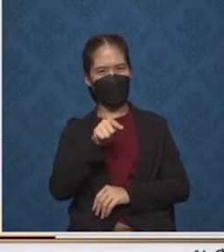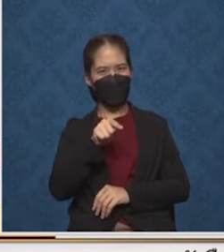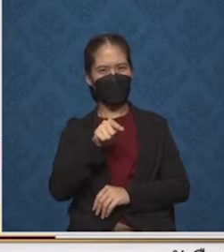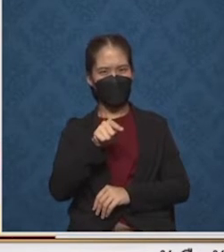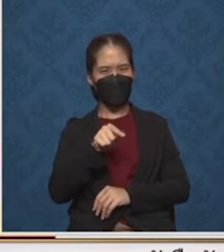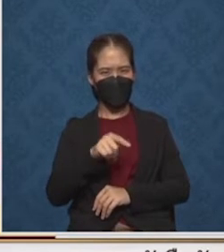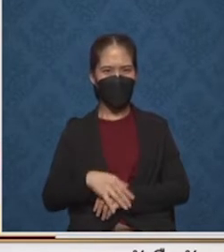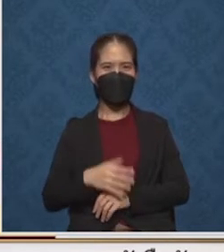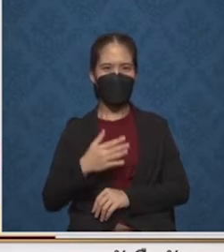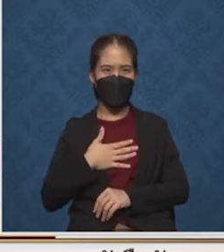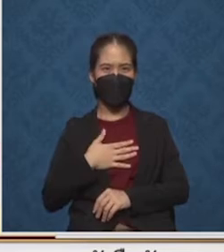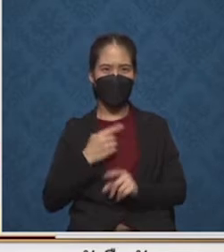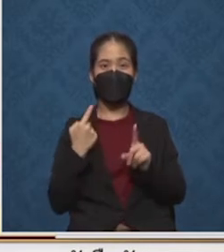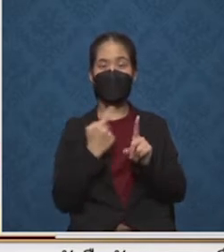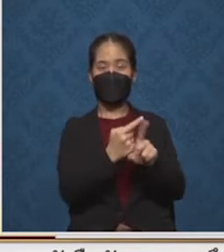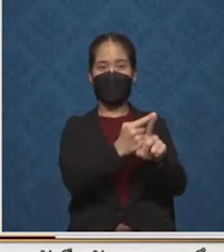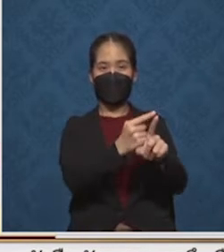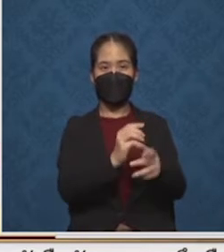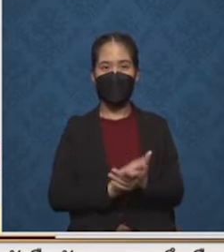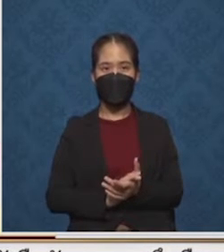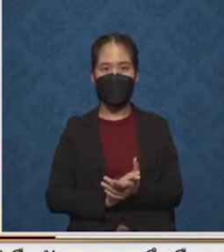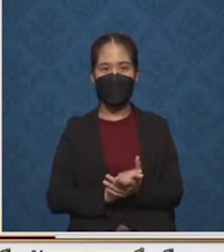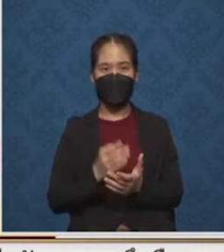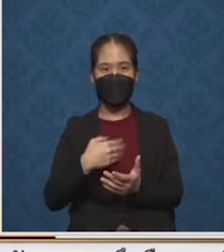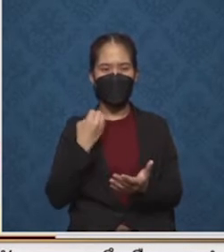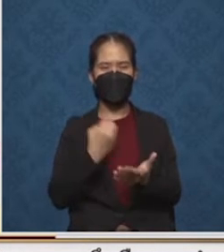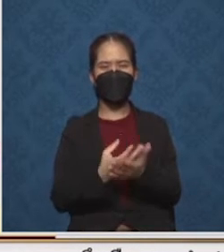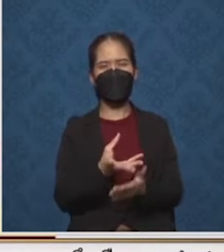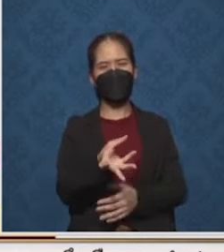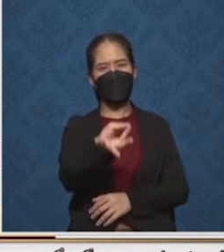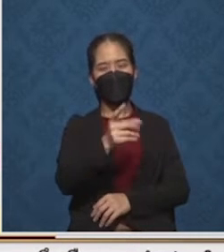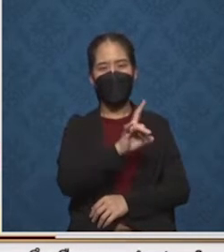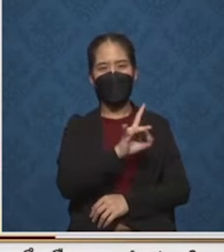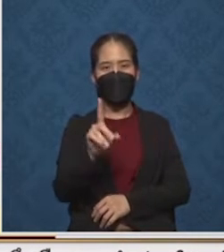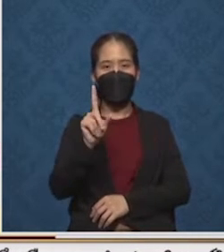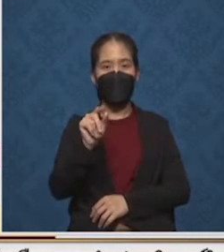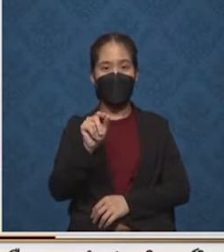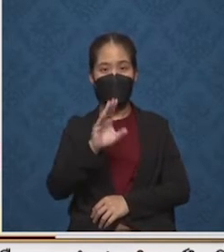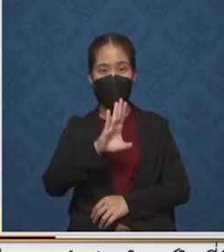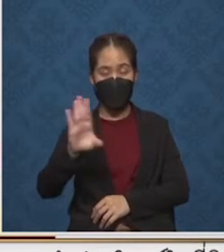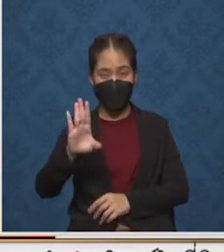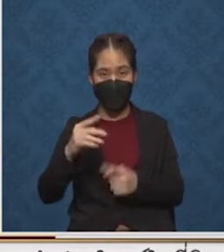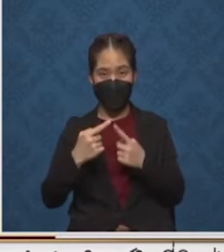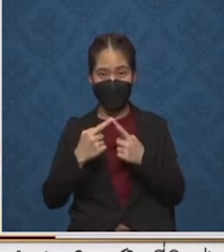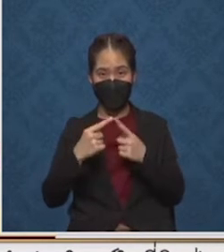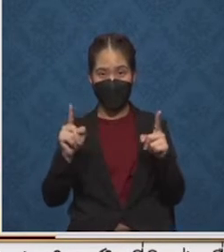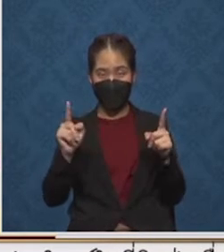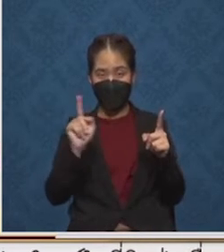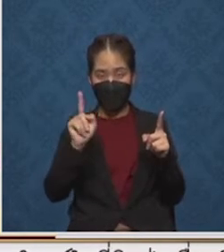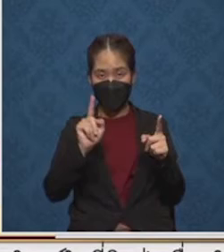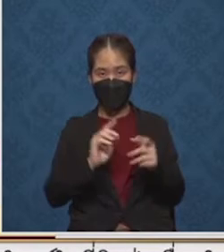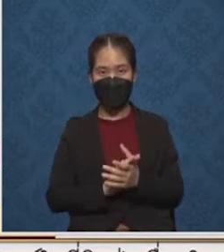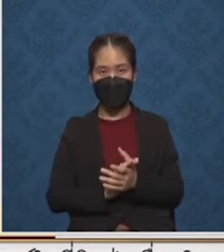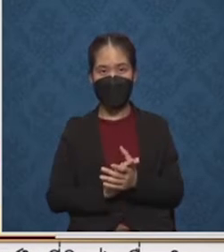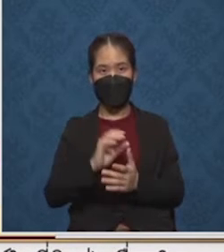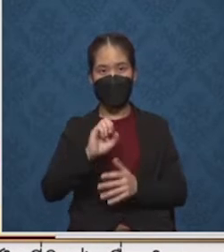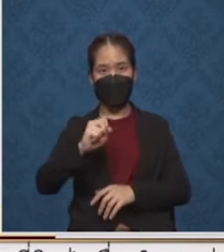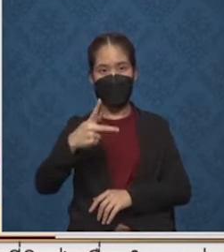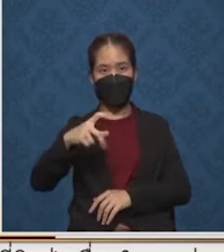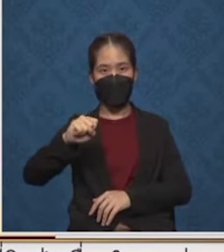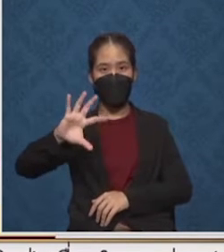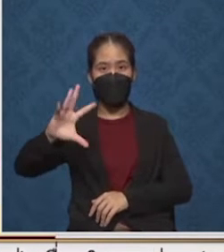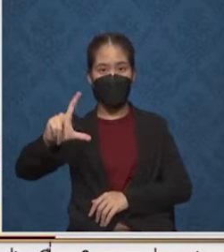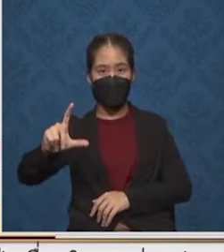เราเอาตามนี้เลยแพงหน่อยไม่เป็นไร120บาทแต่สิ่งที่สปสช.